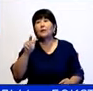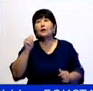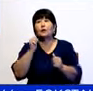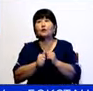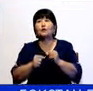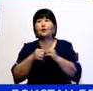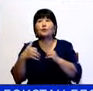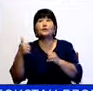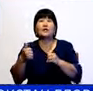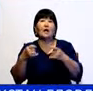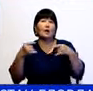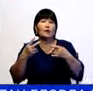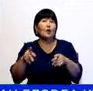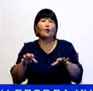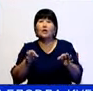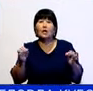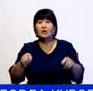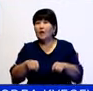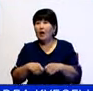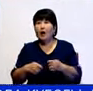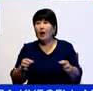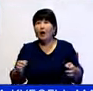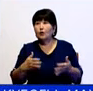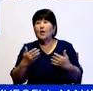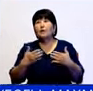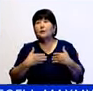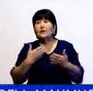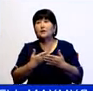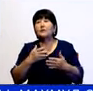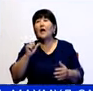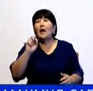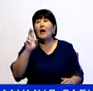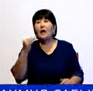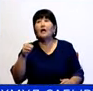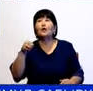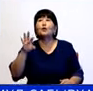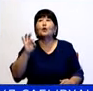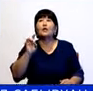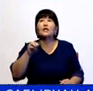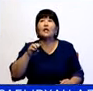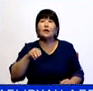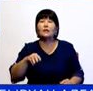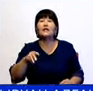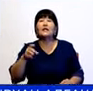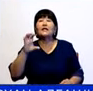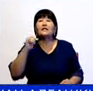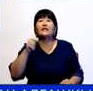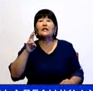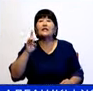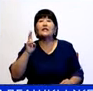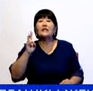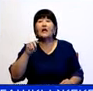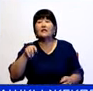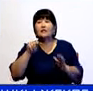saat kürsetilindi. O jağından ışıqanday ağağı yok biz jahtan. Biz misalı Ақайдан, Төретамнан сигнал тексеріп көрдік.